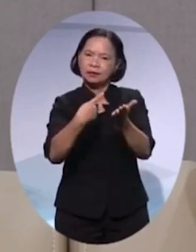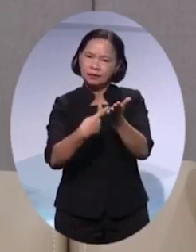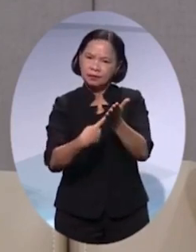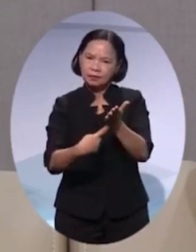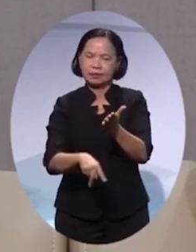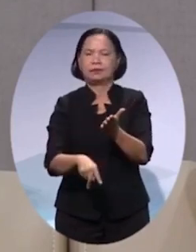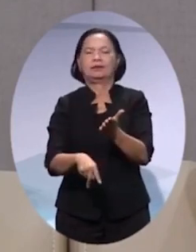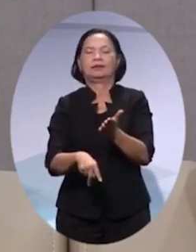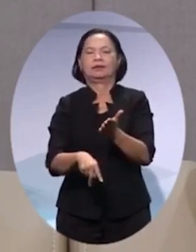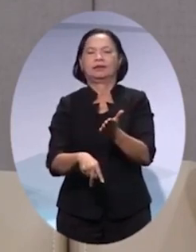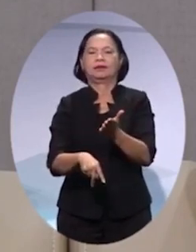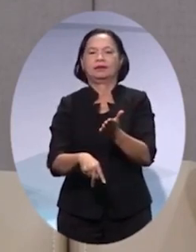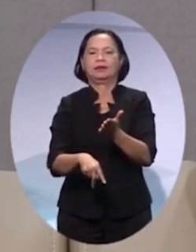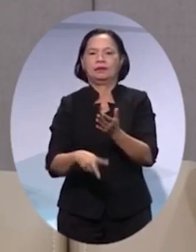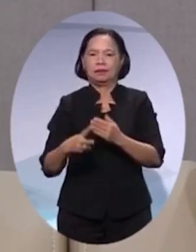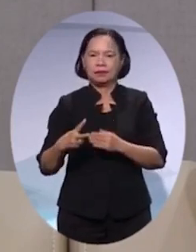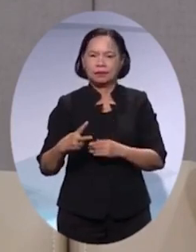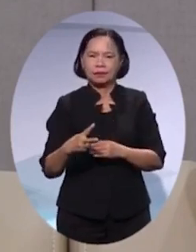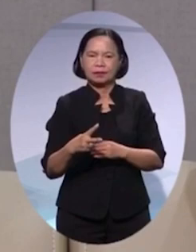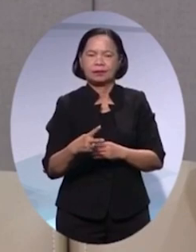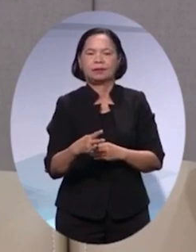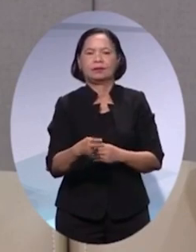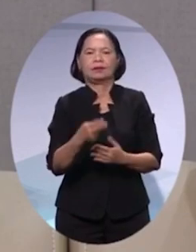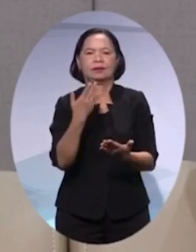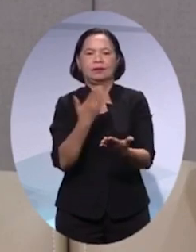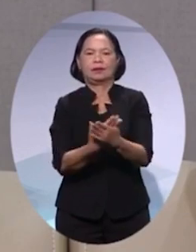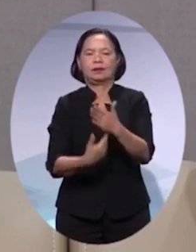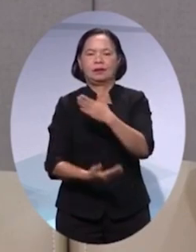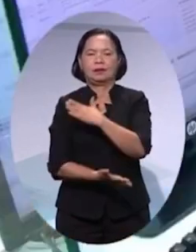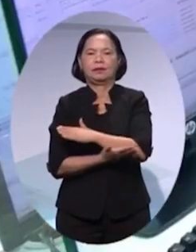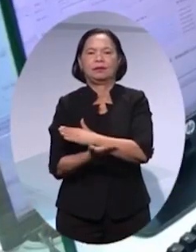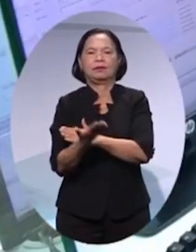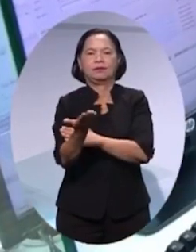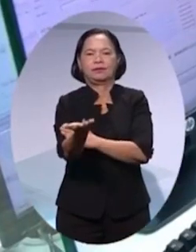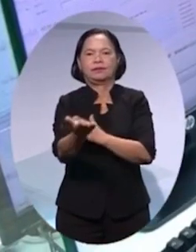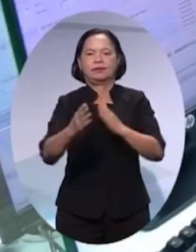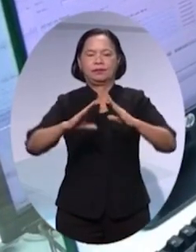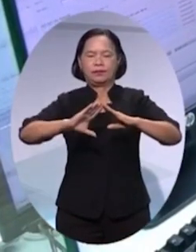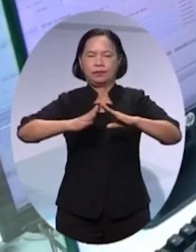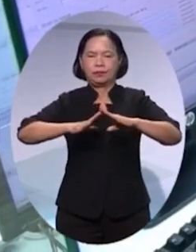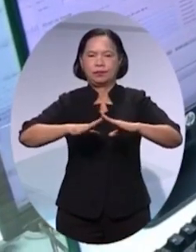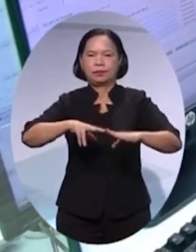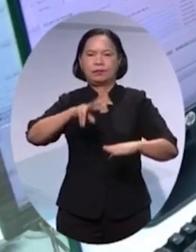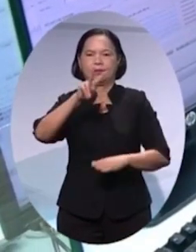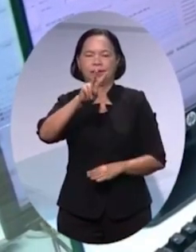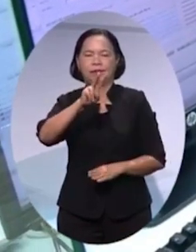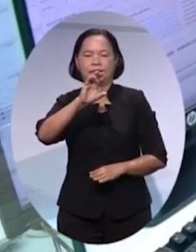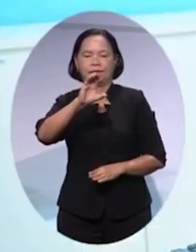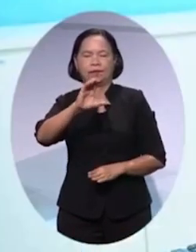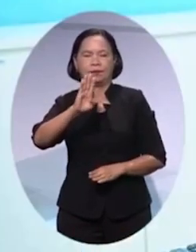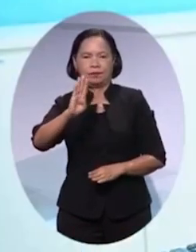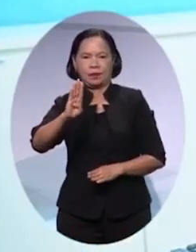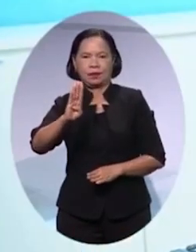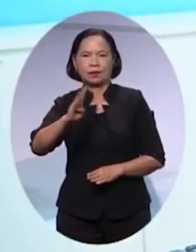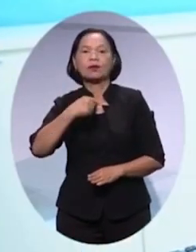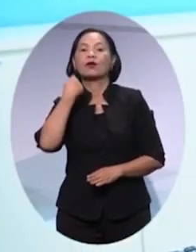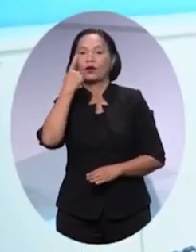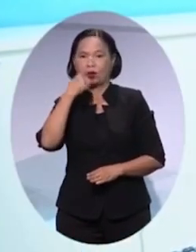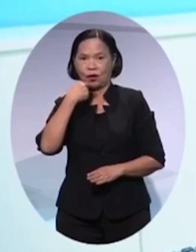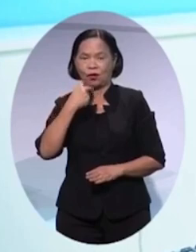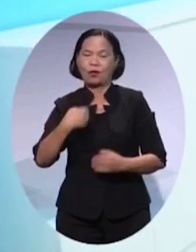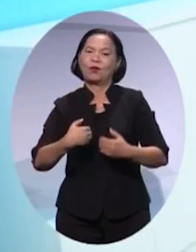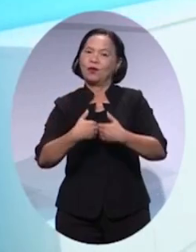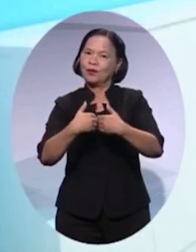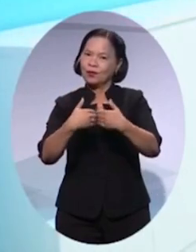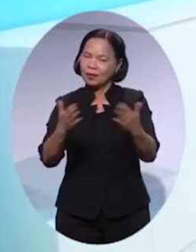là cắt giảm lợi nhuận để hỗ trợ cho doanh nghiệp. Vietinbank cho biết sẽ tiếp tục triển khai quyết liệt, mạnh mẽ,